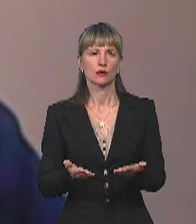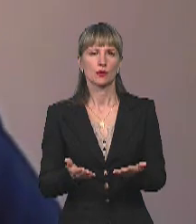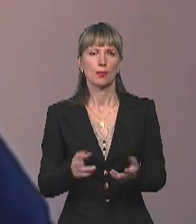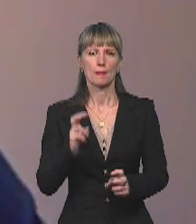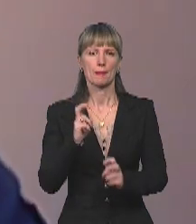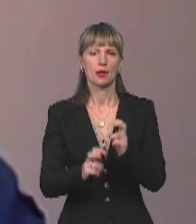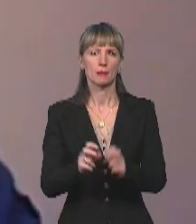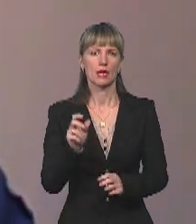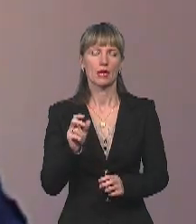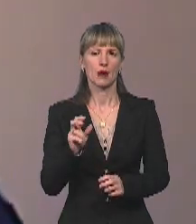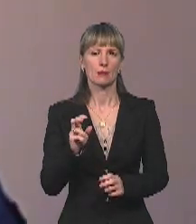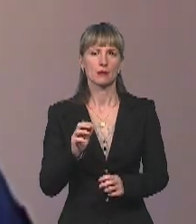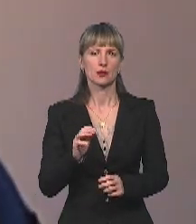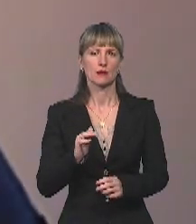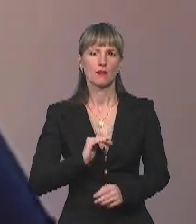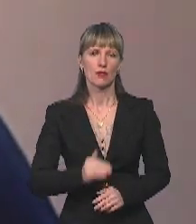підприємство